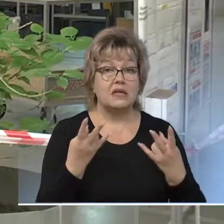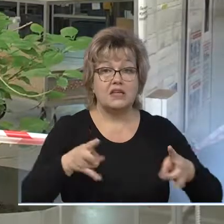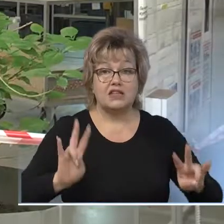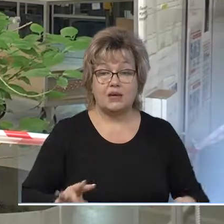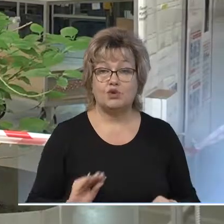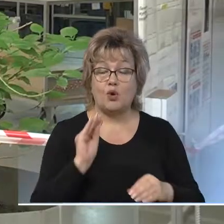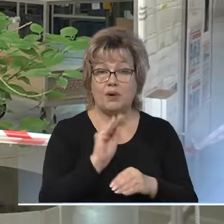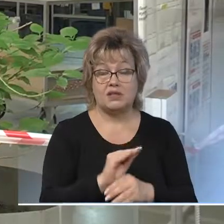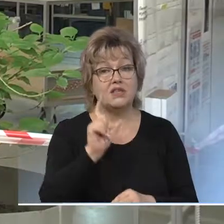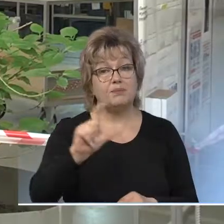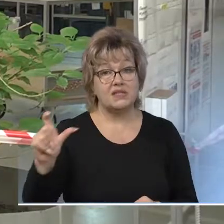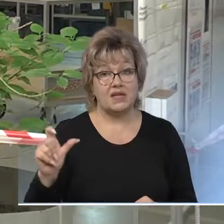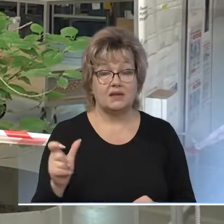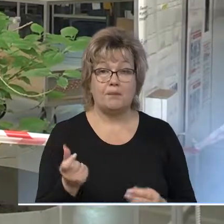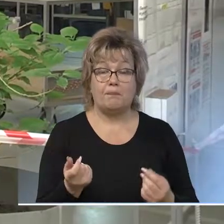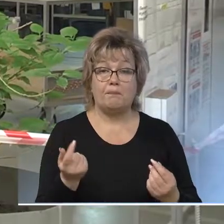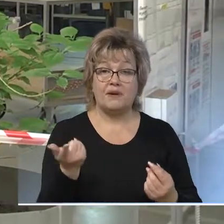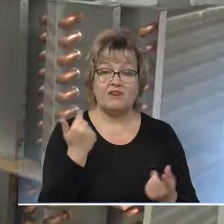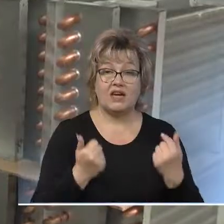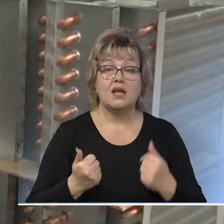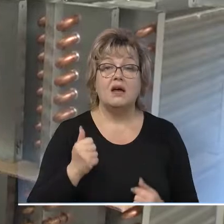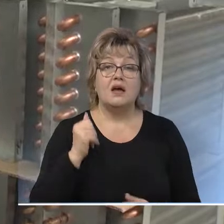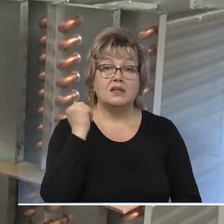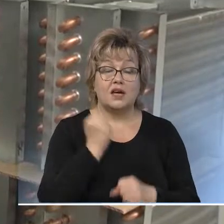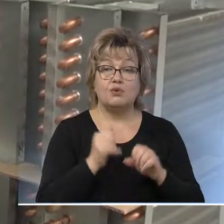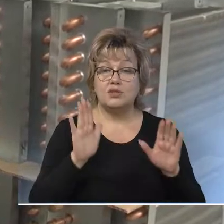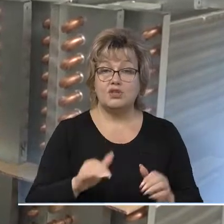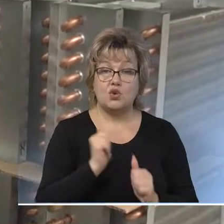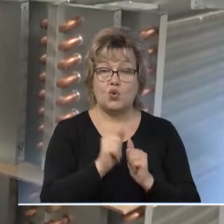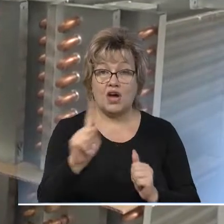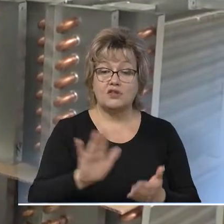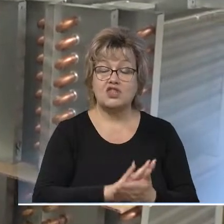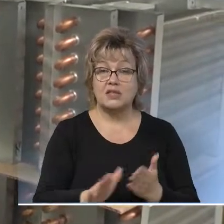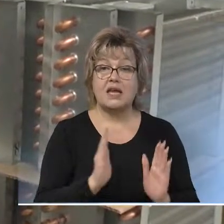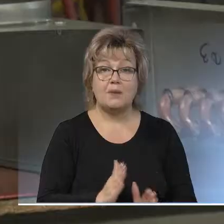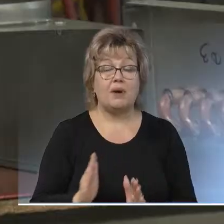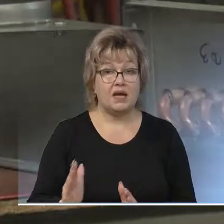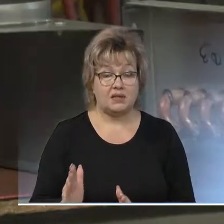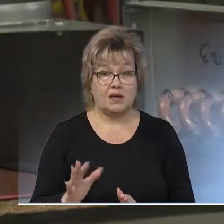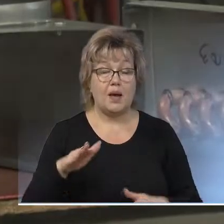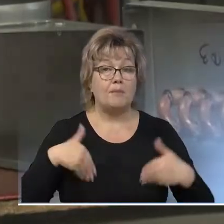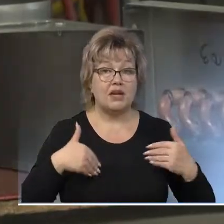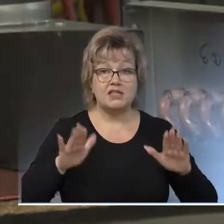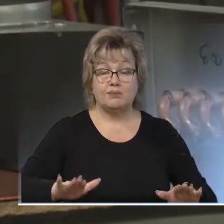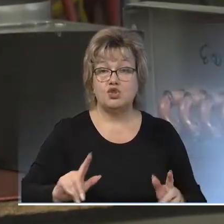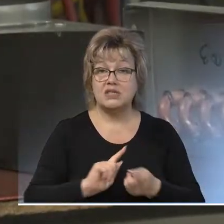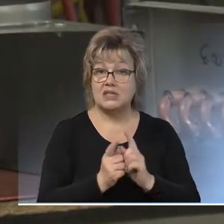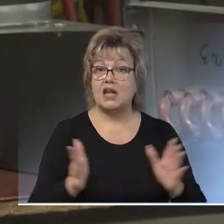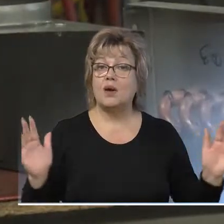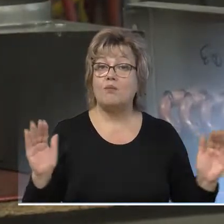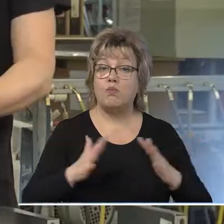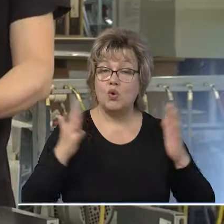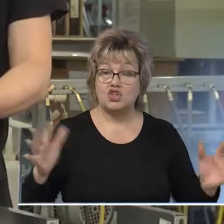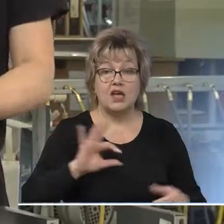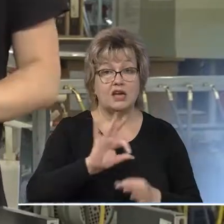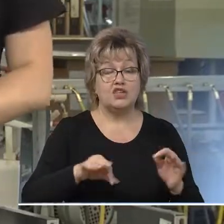требуется дополнительный персонал привлекать. На рабочем месте у каждого сотрудника чистота и порядок. Полезной площади стало